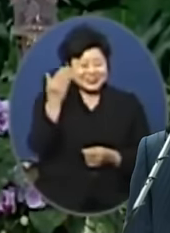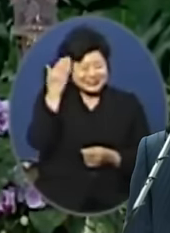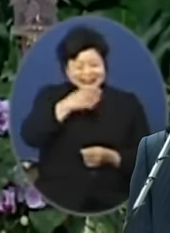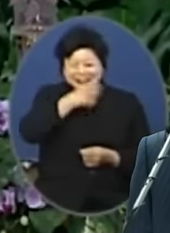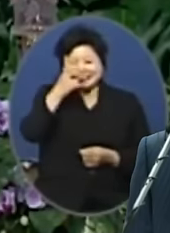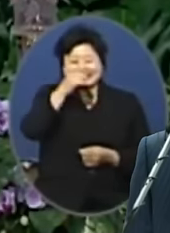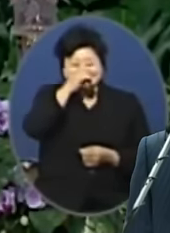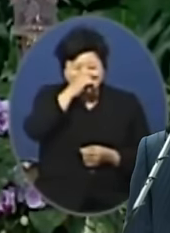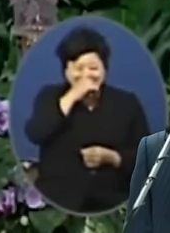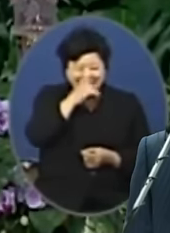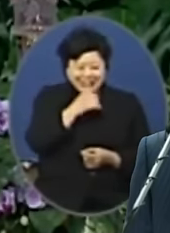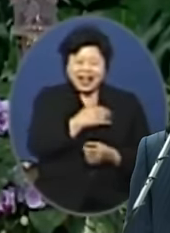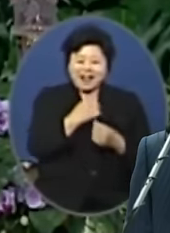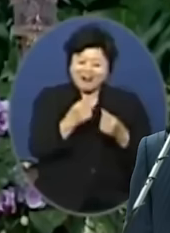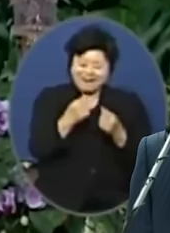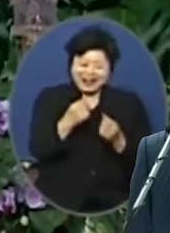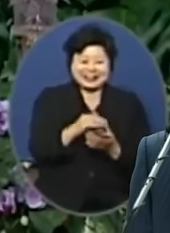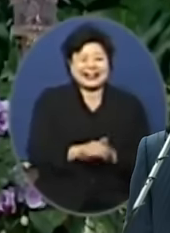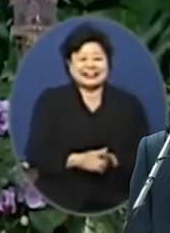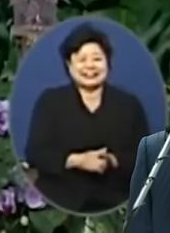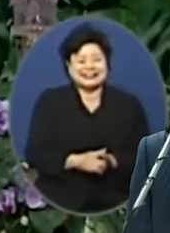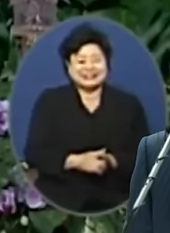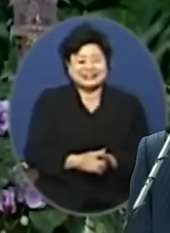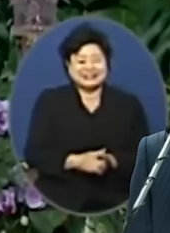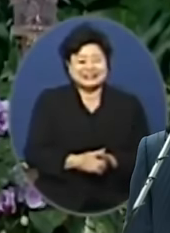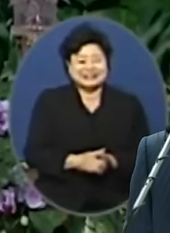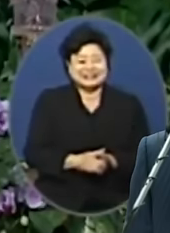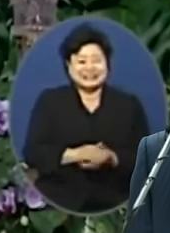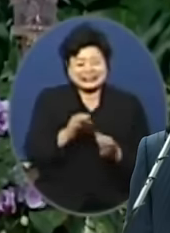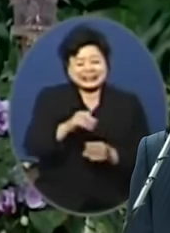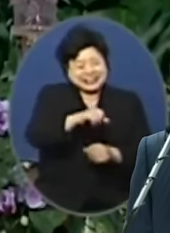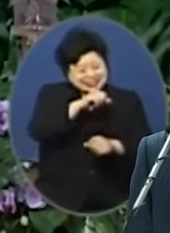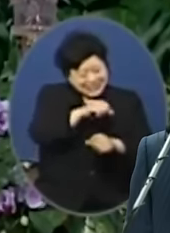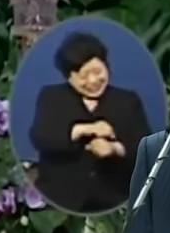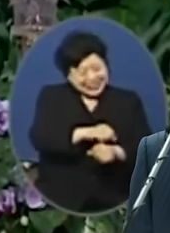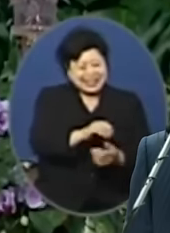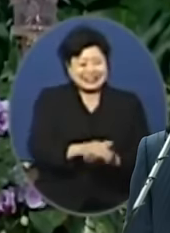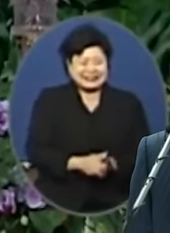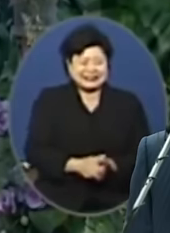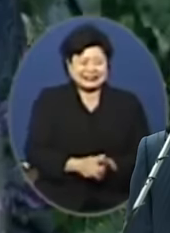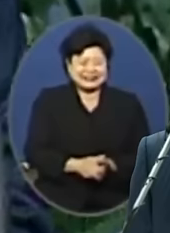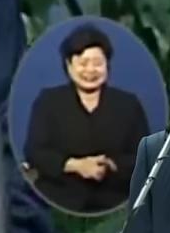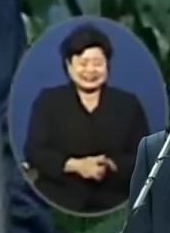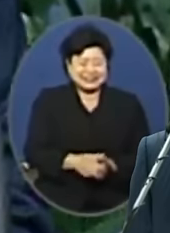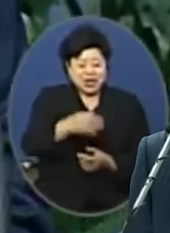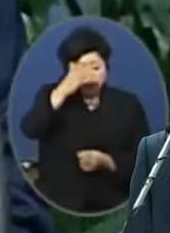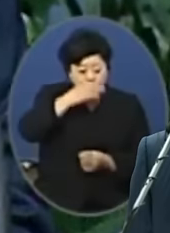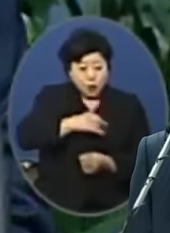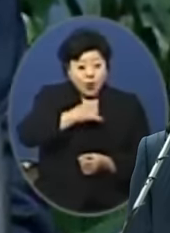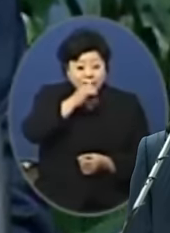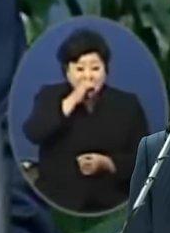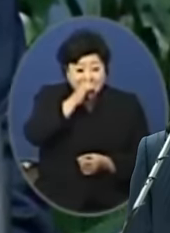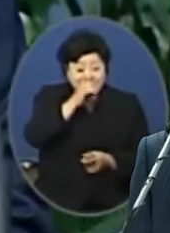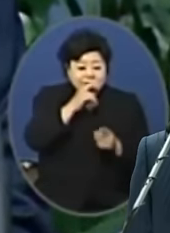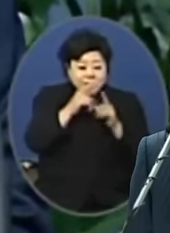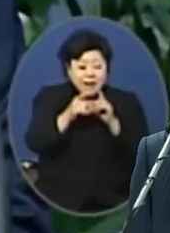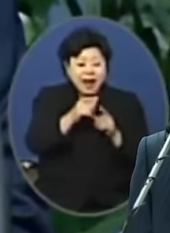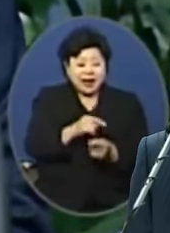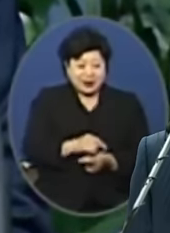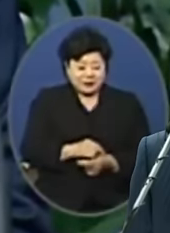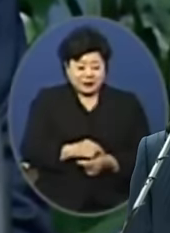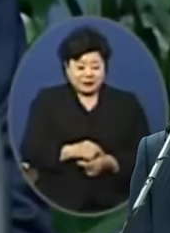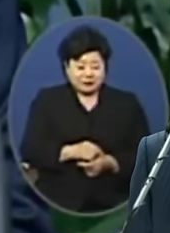지혜롭다, 너 건강하다, 너 장사 잘한다 그런 효과적인 시인을